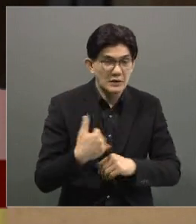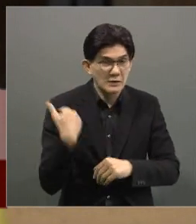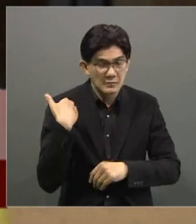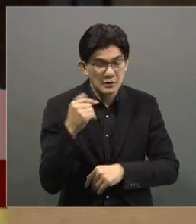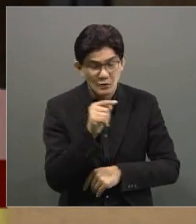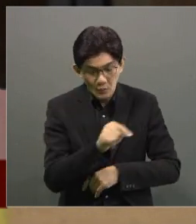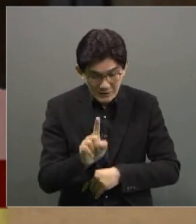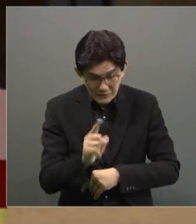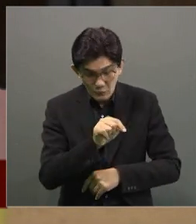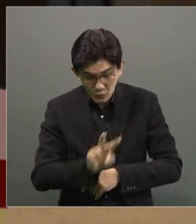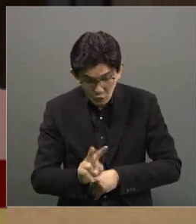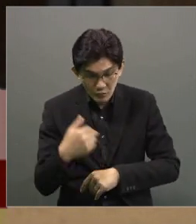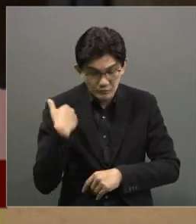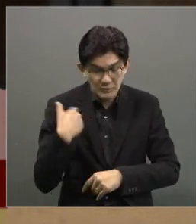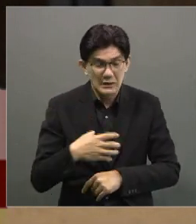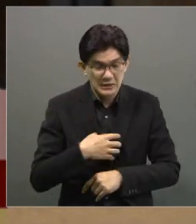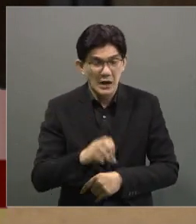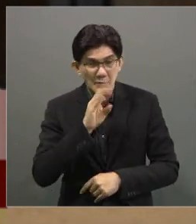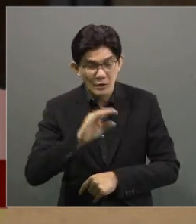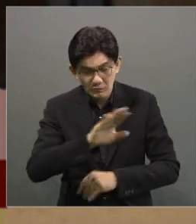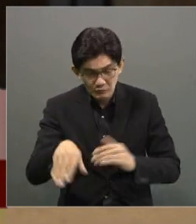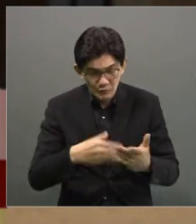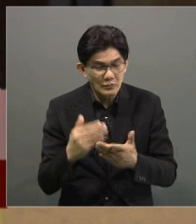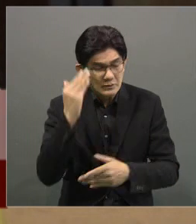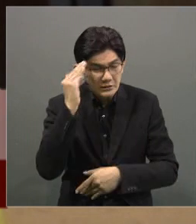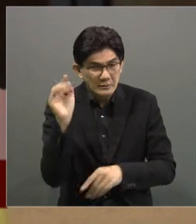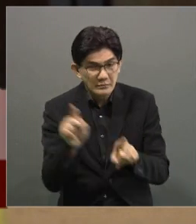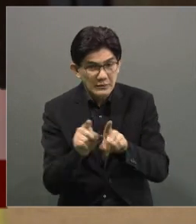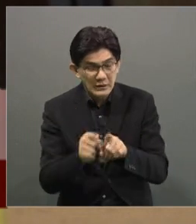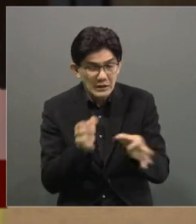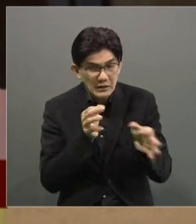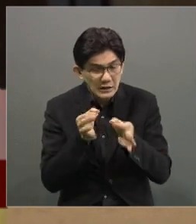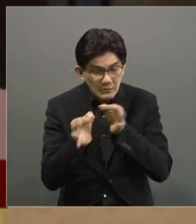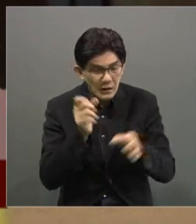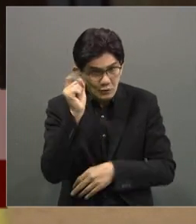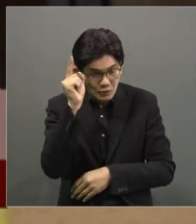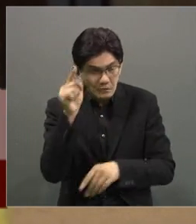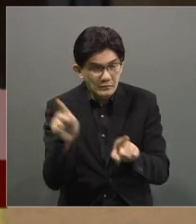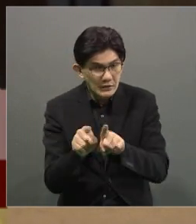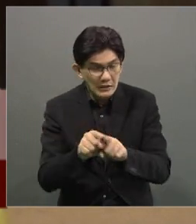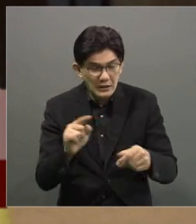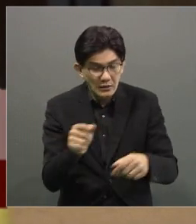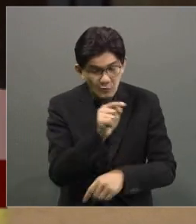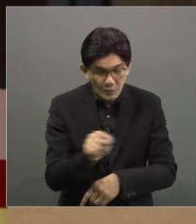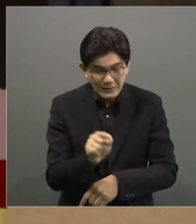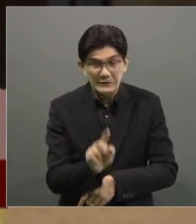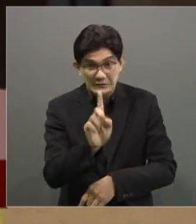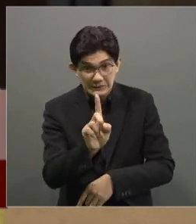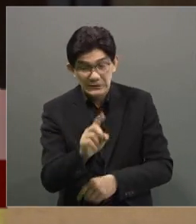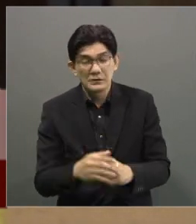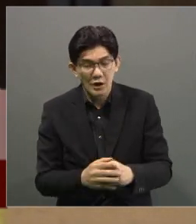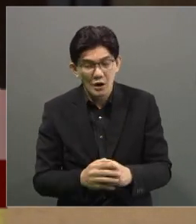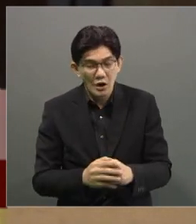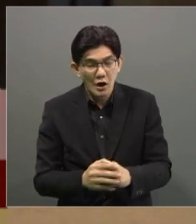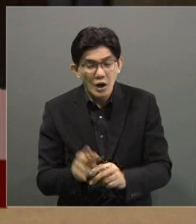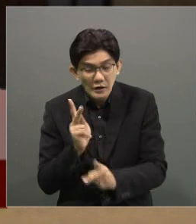ครับอยากจะเน้นให้พี่ๆน้องๆสื่อมวลชนได้ทราบสักนิดหนึ่งเพื่อจะได้เข้าใจตรงกันวรรคแรกเนี่ยเขาบอกเลยห้ามคร